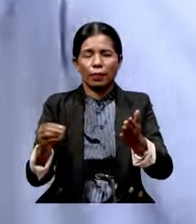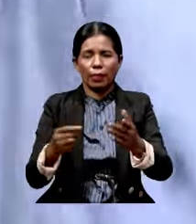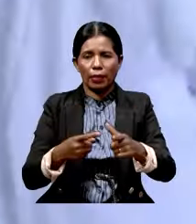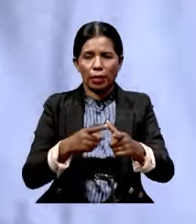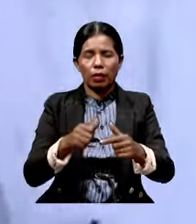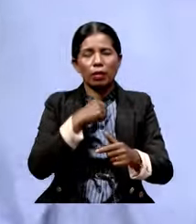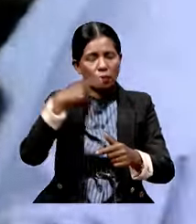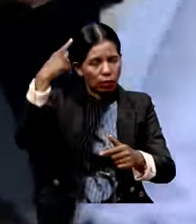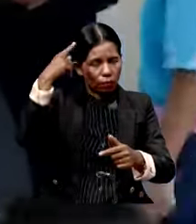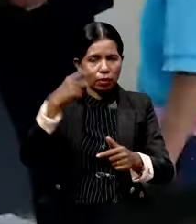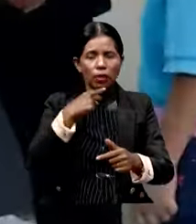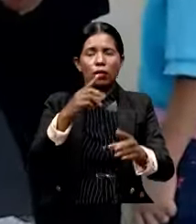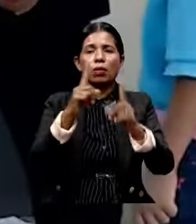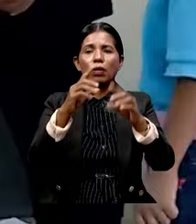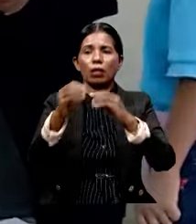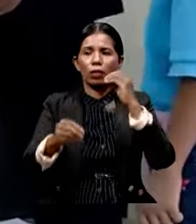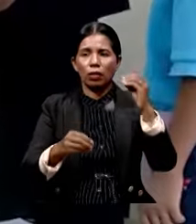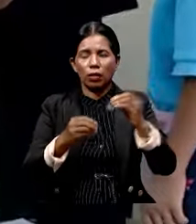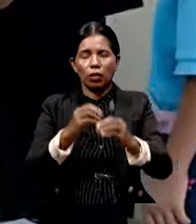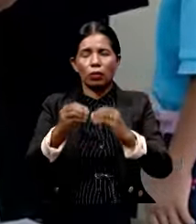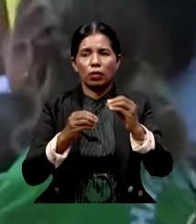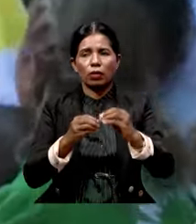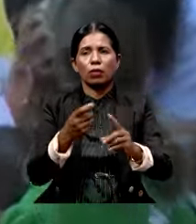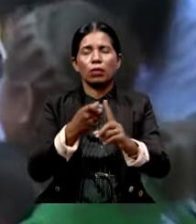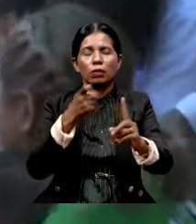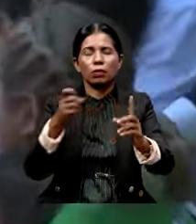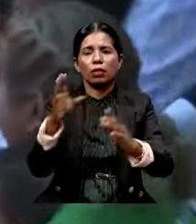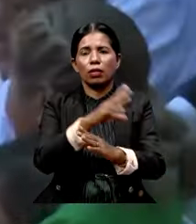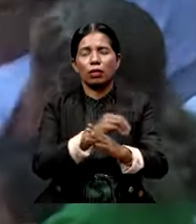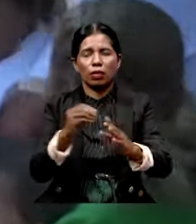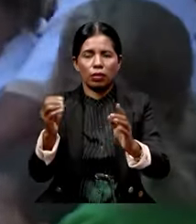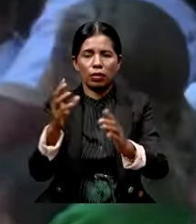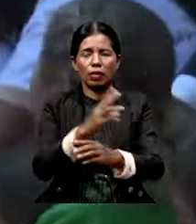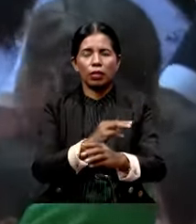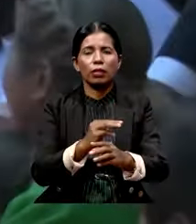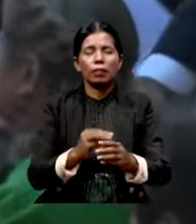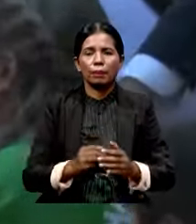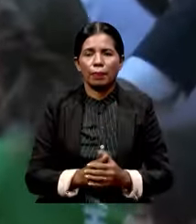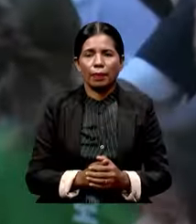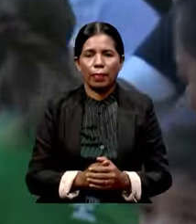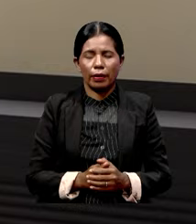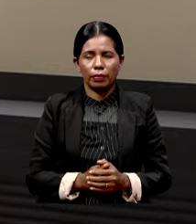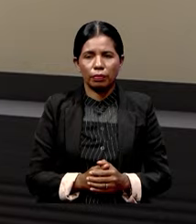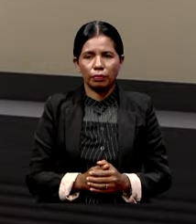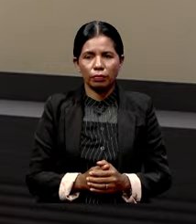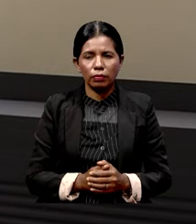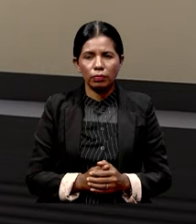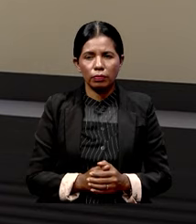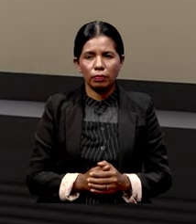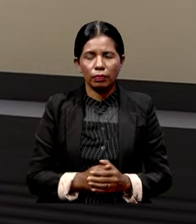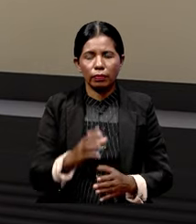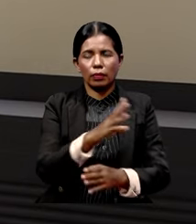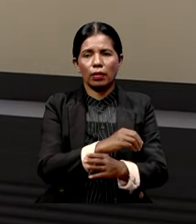ne Papa Francisco explica queras significado usi estatua Sagrada Família. Selain pesan itu ada patung